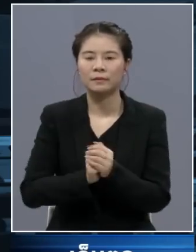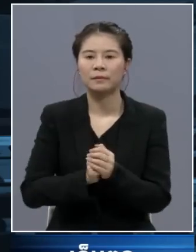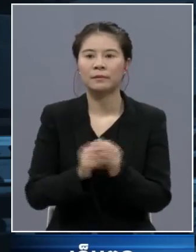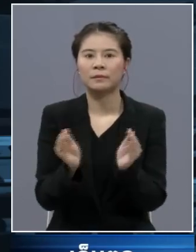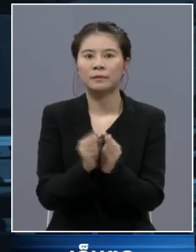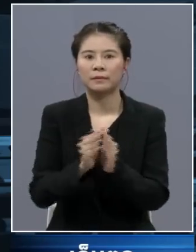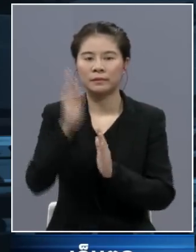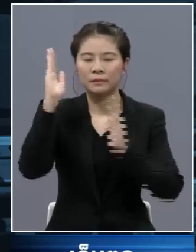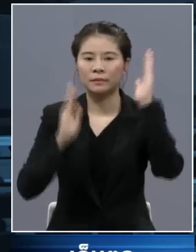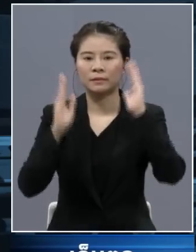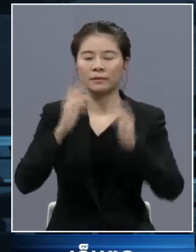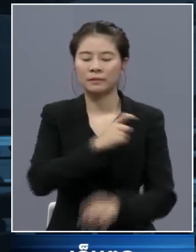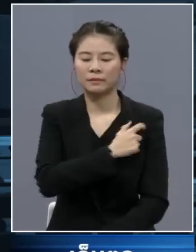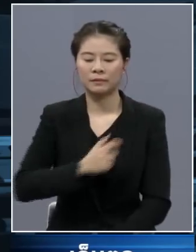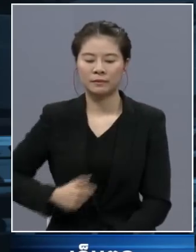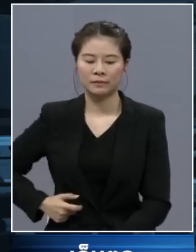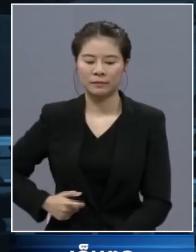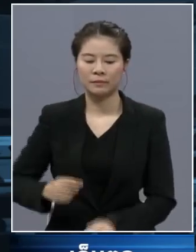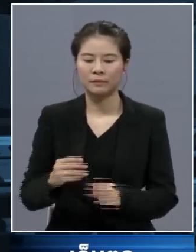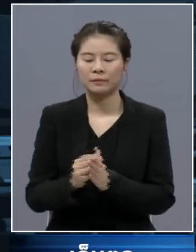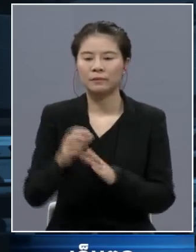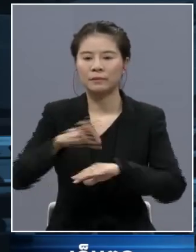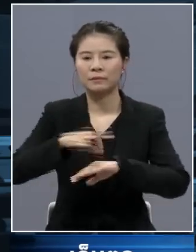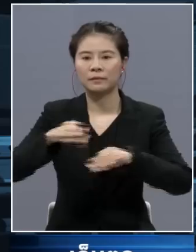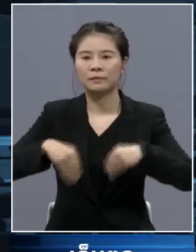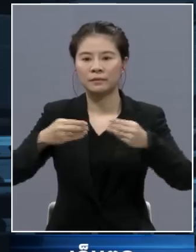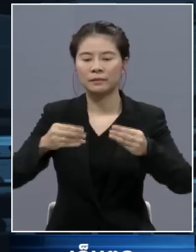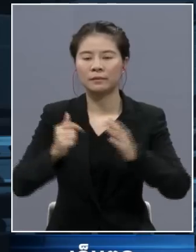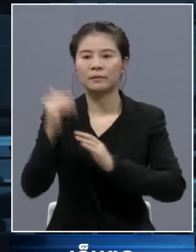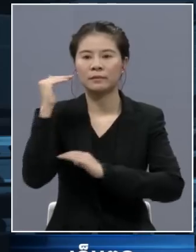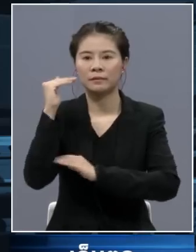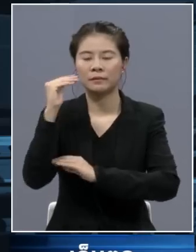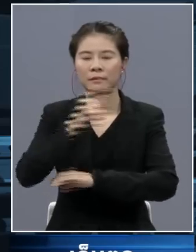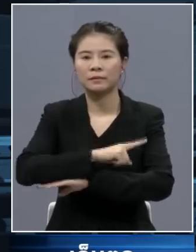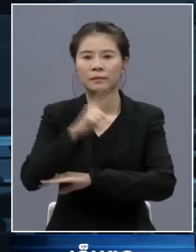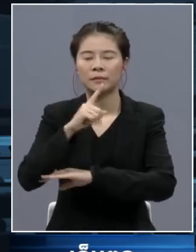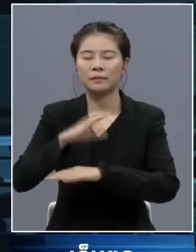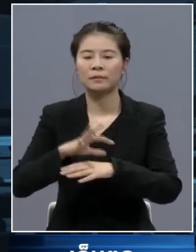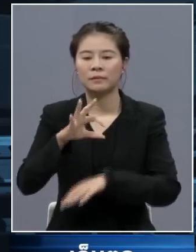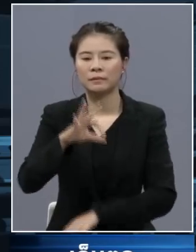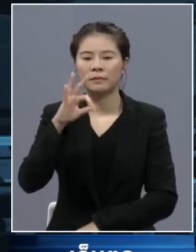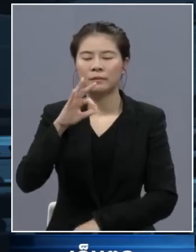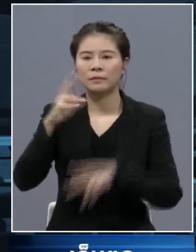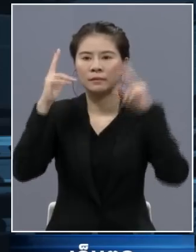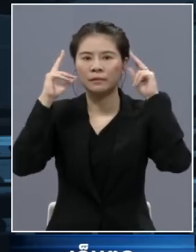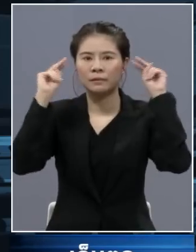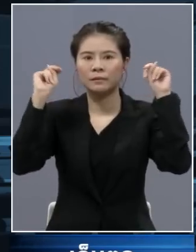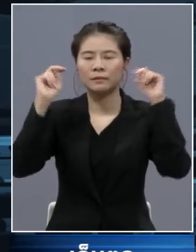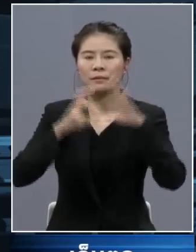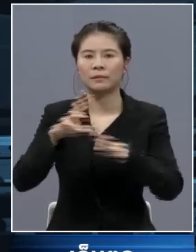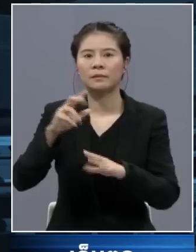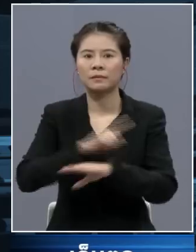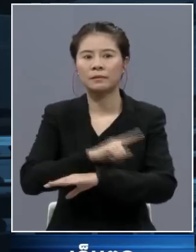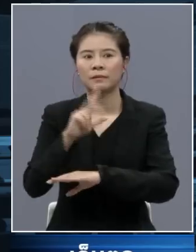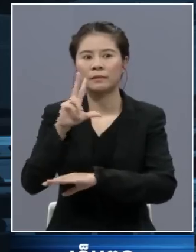นั้นประมาณ1สัปดาห์ก็จะต้องกำหนดวันเพื่อเลือกนายกรัฐมนตรีนะฮะคาดว่าจะอยู่ในวันที่3สิงห